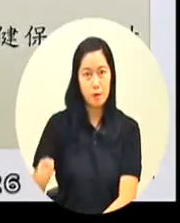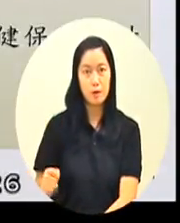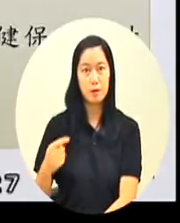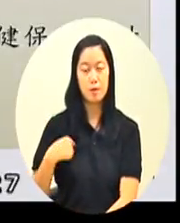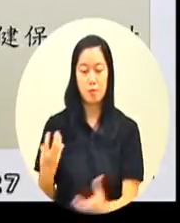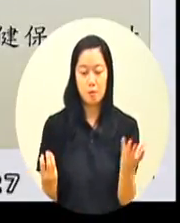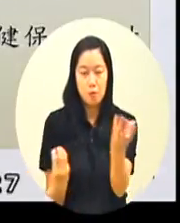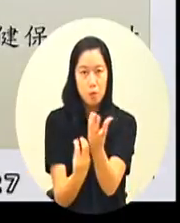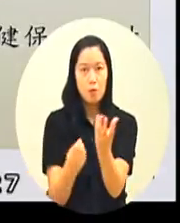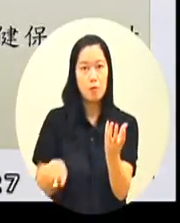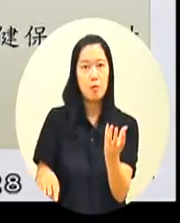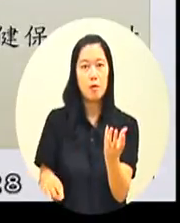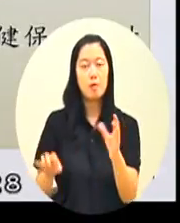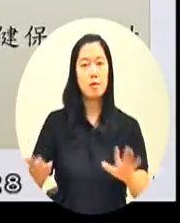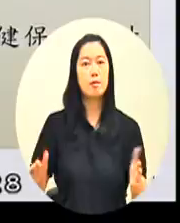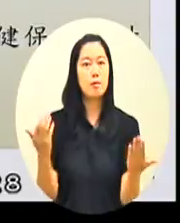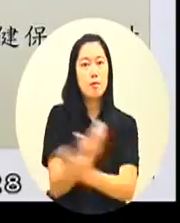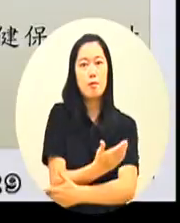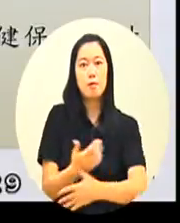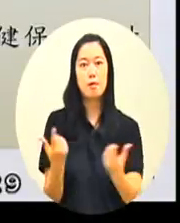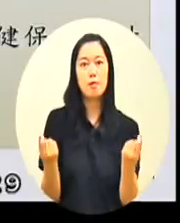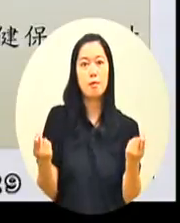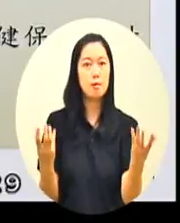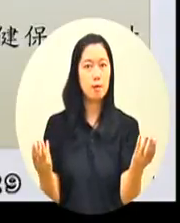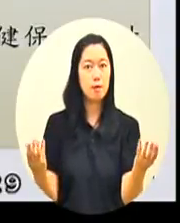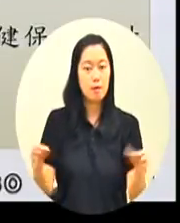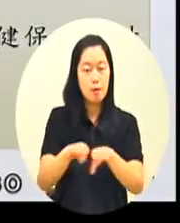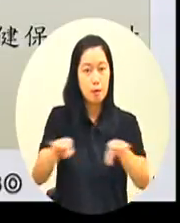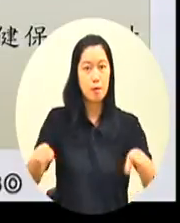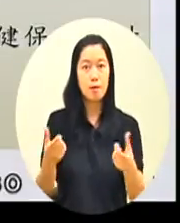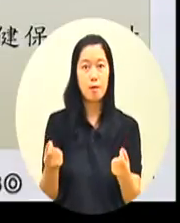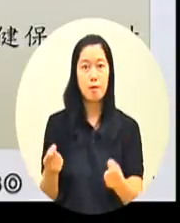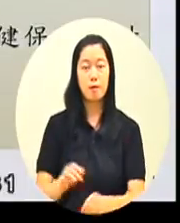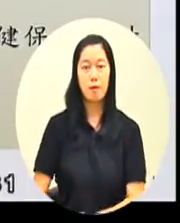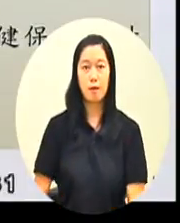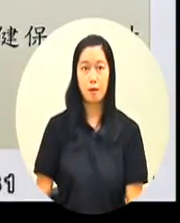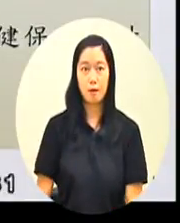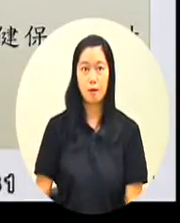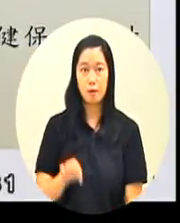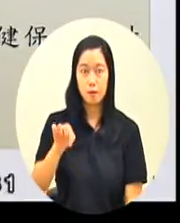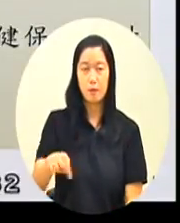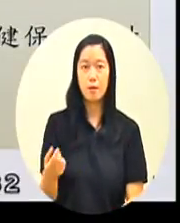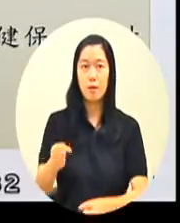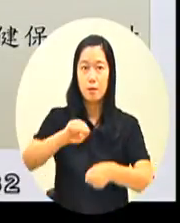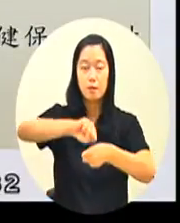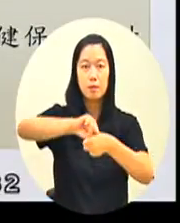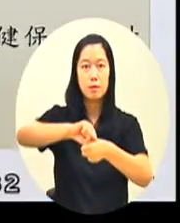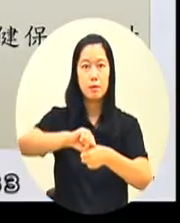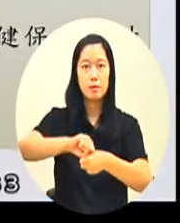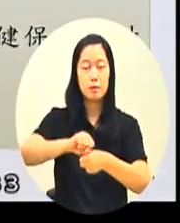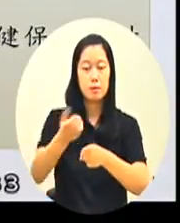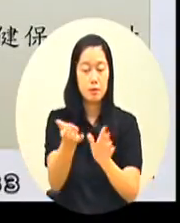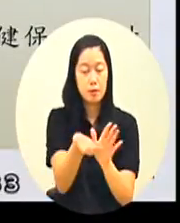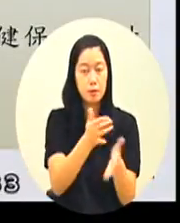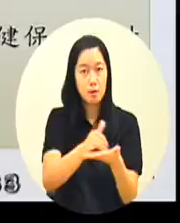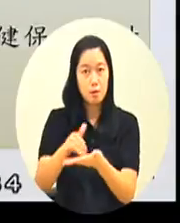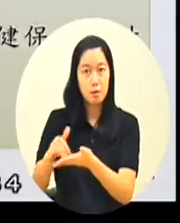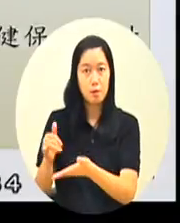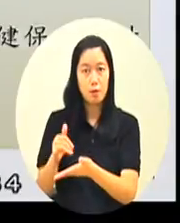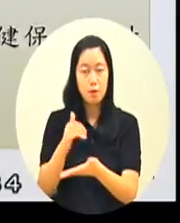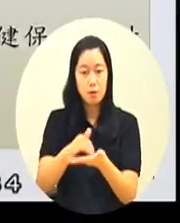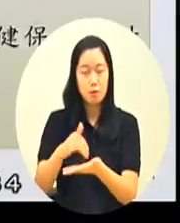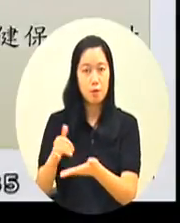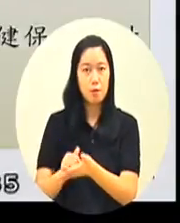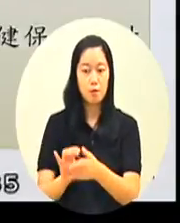样的补助比例来给我们高雄市，所以核定再增加一共刚刚算起来20几%的